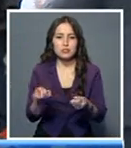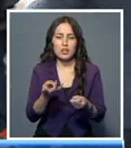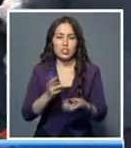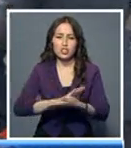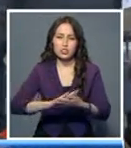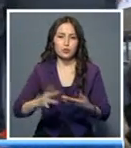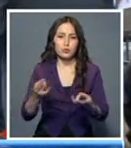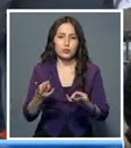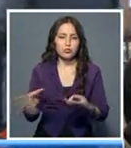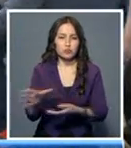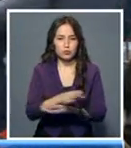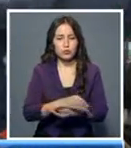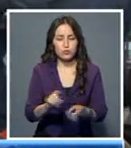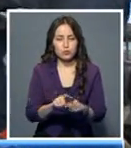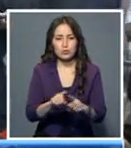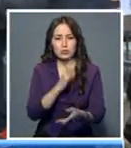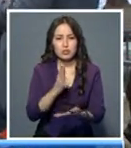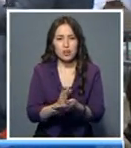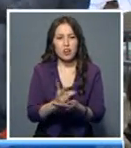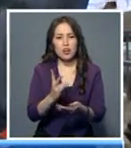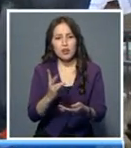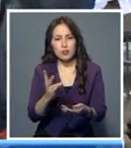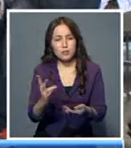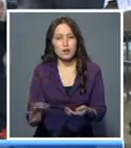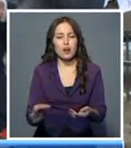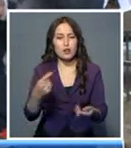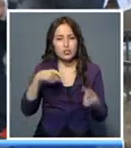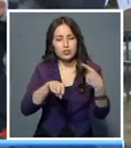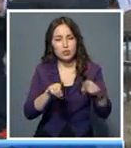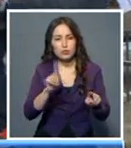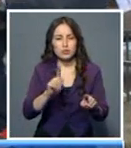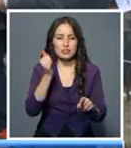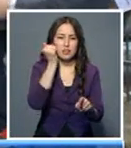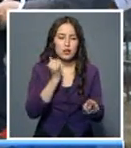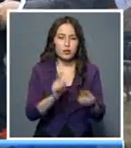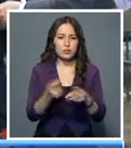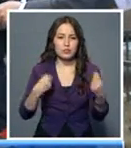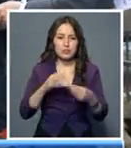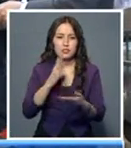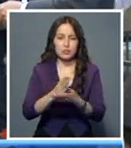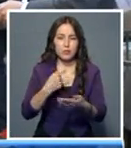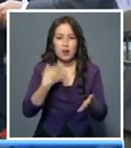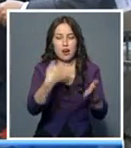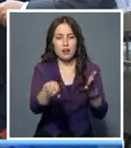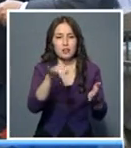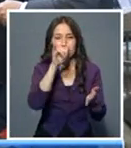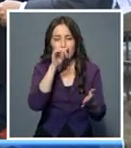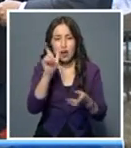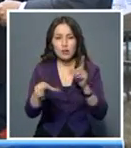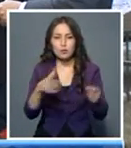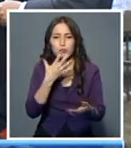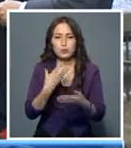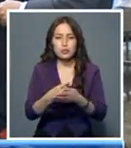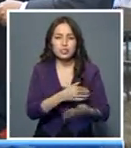негізінде көпшілігі солай болып жатыр. Бірақ арасында бұрын пайдаланылған киімдер бар. Біз олардан бас тарта алмаймыз, өйткені адамдар өзінің